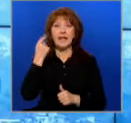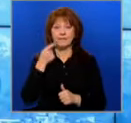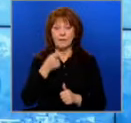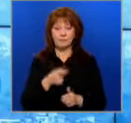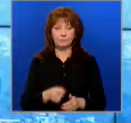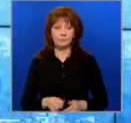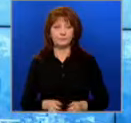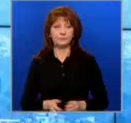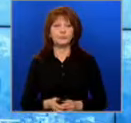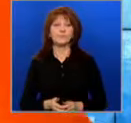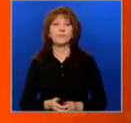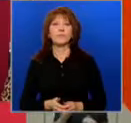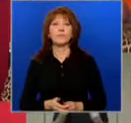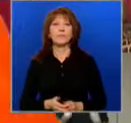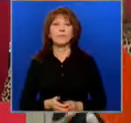движението.